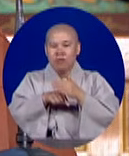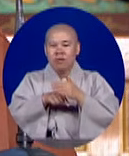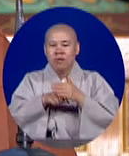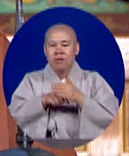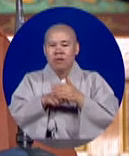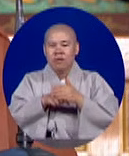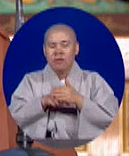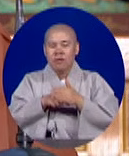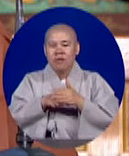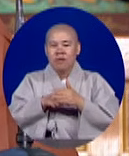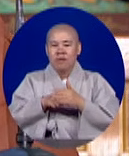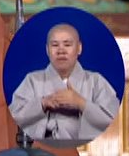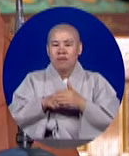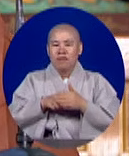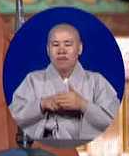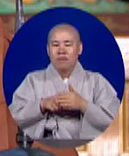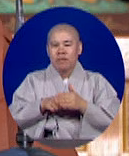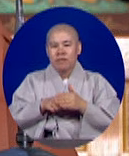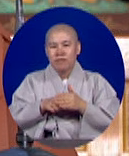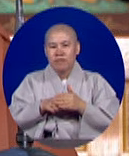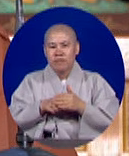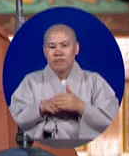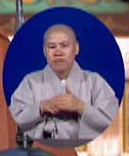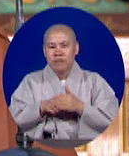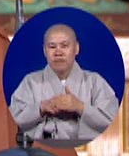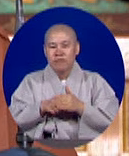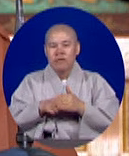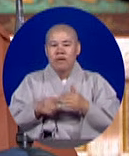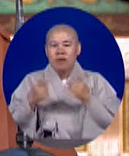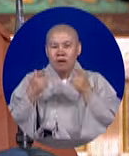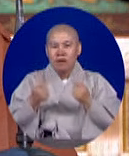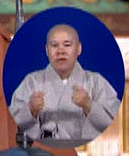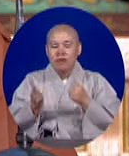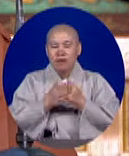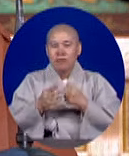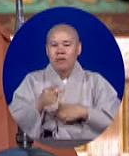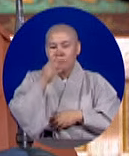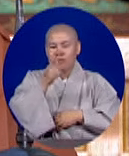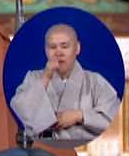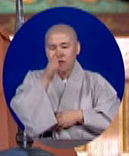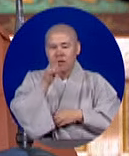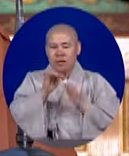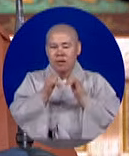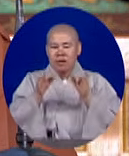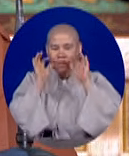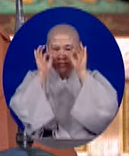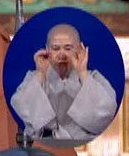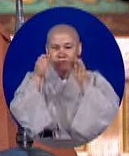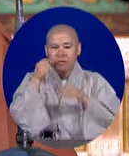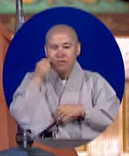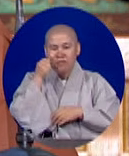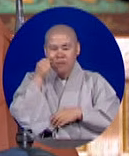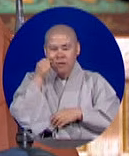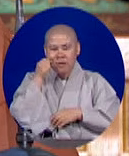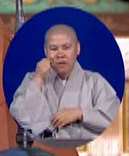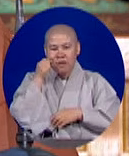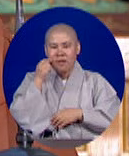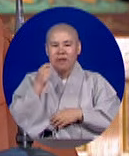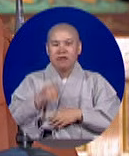그래서 시고로 중생이 불능득견이라 이렇기 때문에 중생이 보질 못한다. 이게